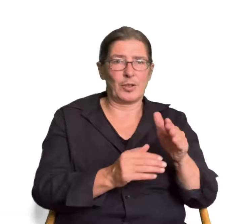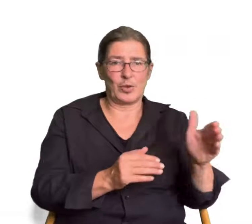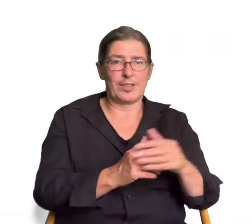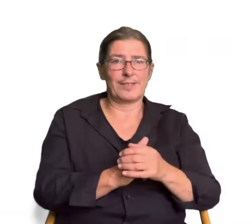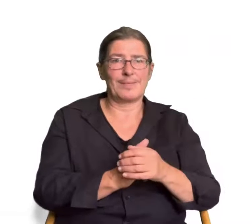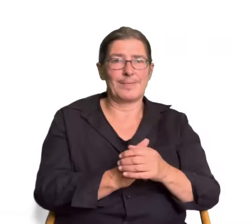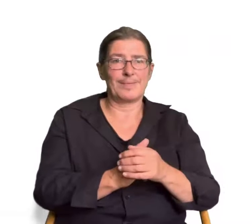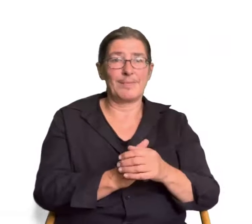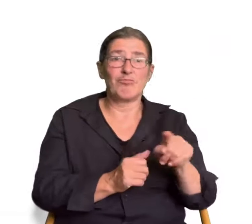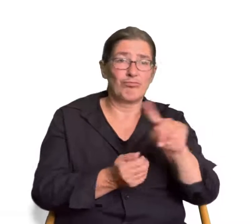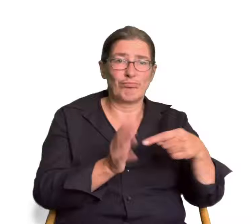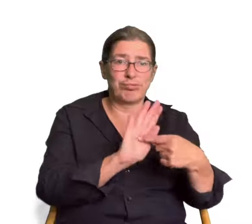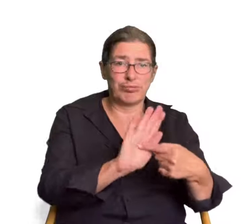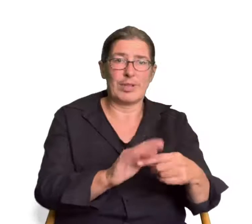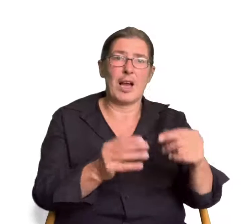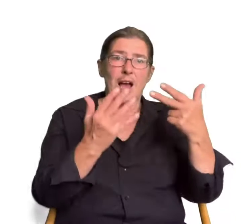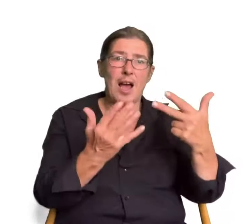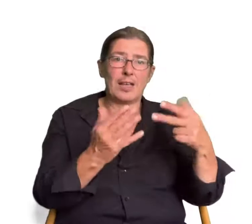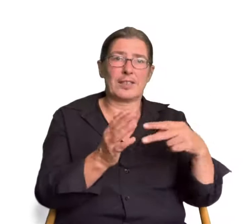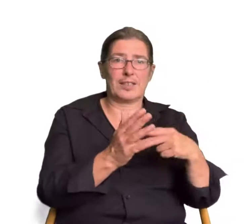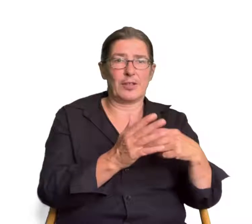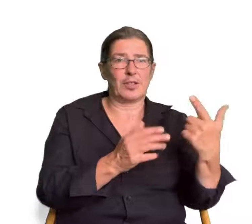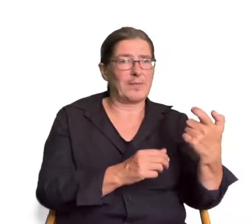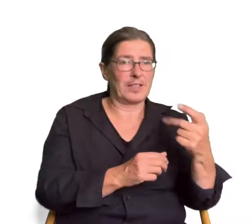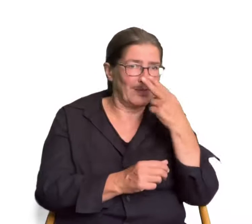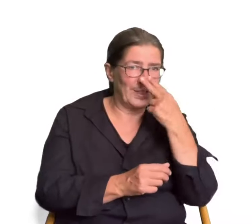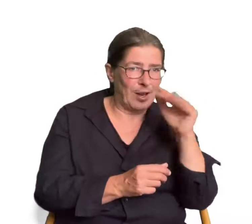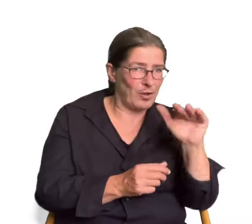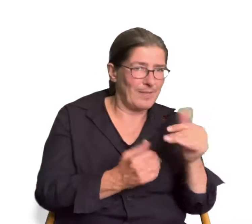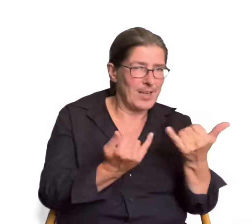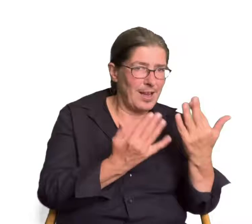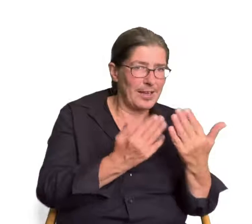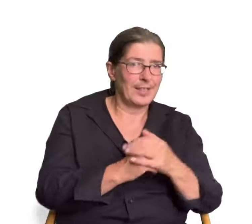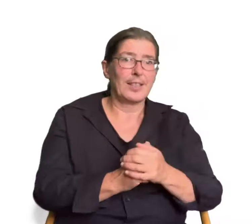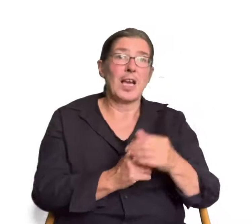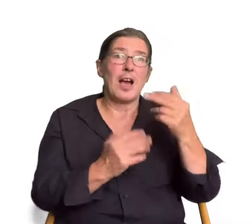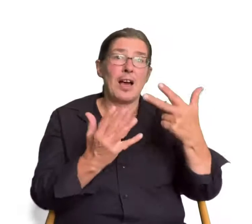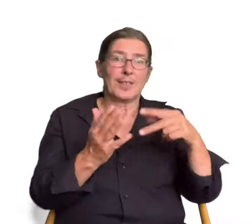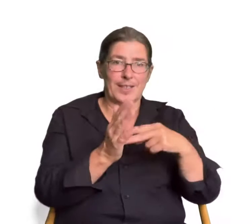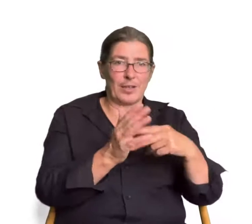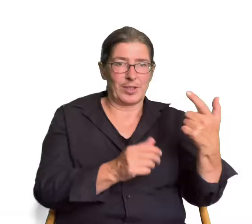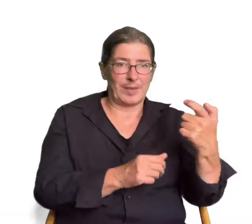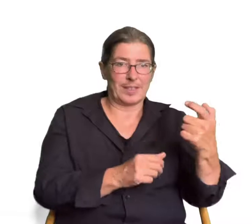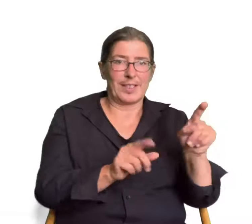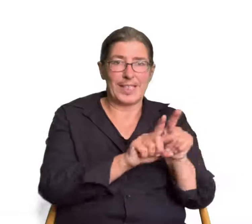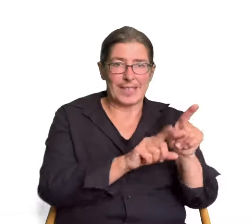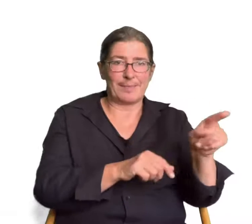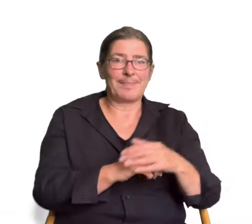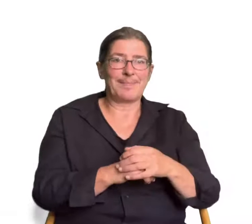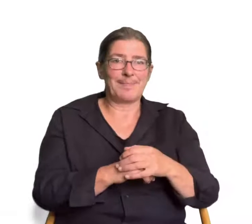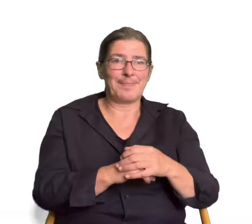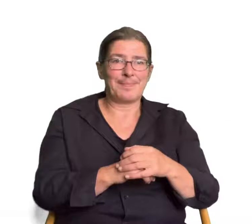jetzt mal eine Nebenrechnung auf, die euch zeigt, wie man 8 durch 20 teilt. Also 8 geteilt durch